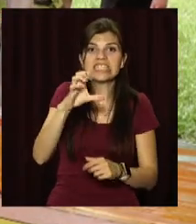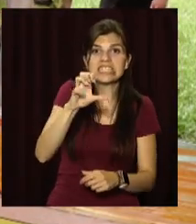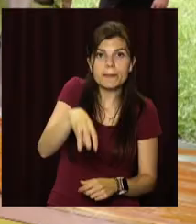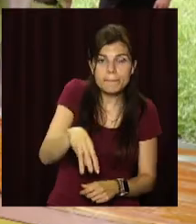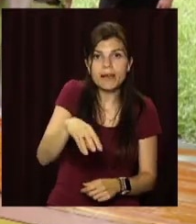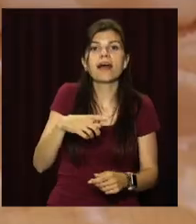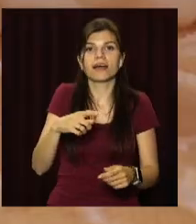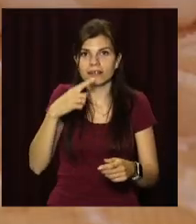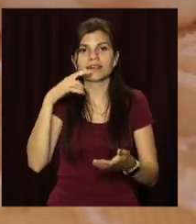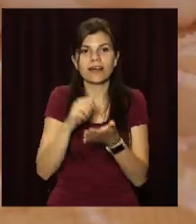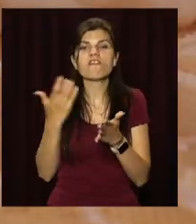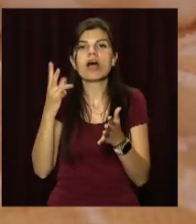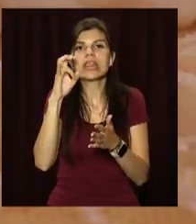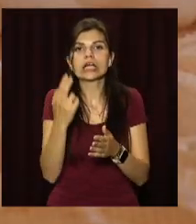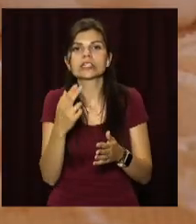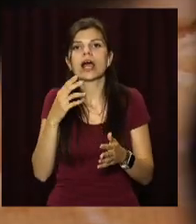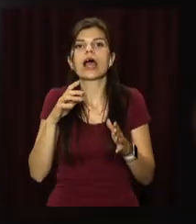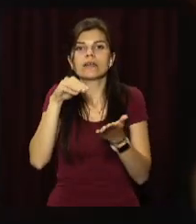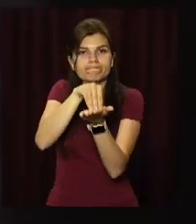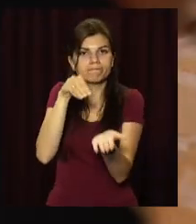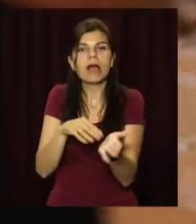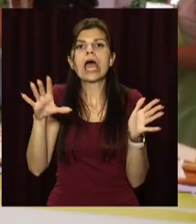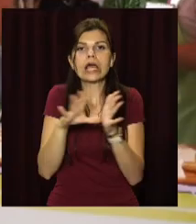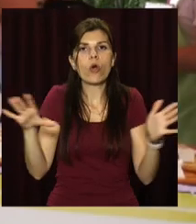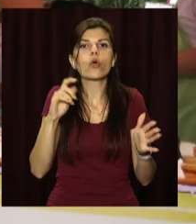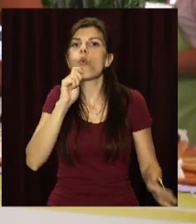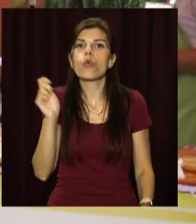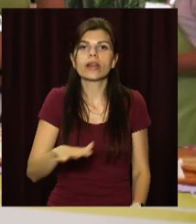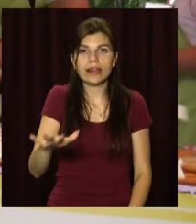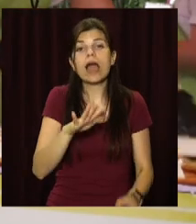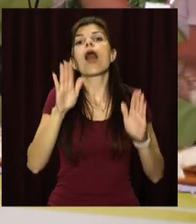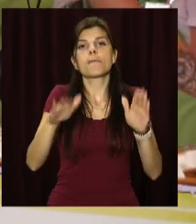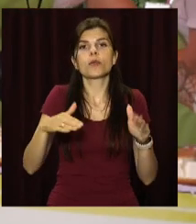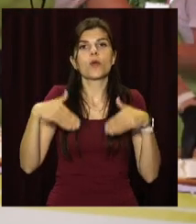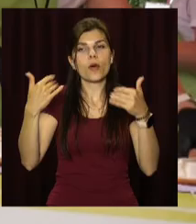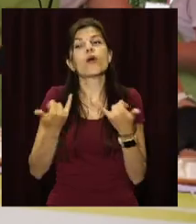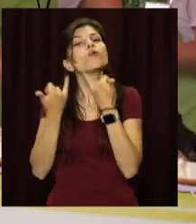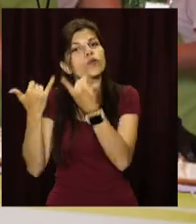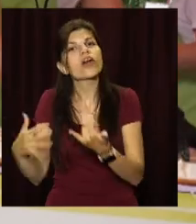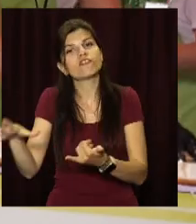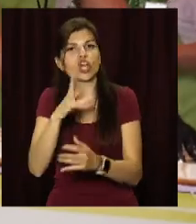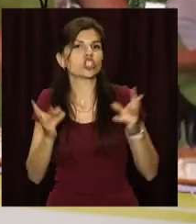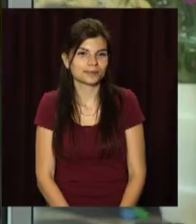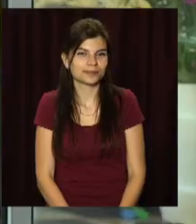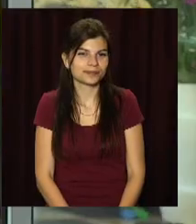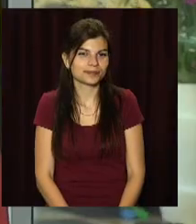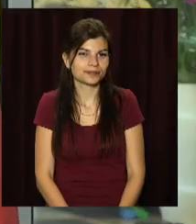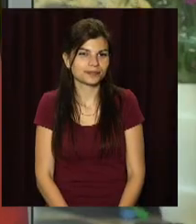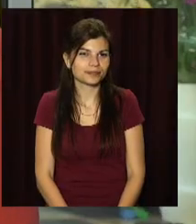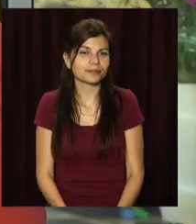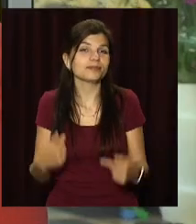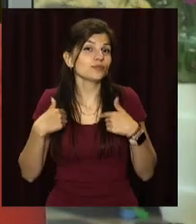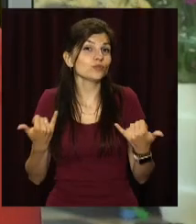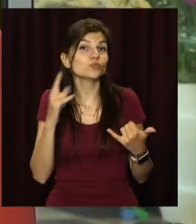сантиметрів зафіксували представники Національного реєстру рекордів України, а потім пригощали ним всіх бажаючих. У